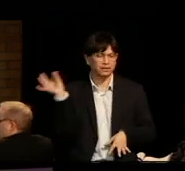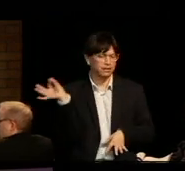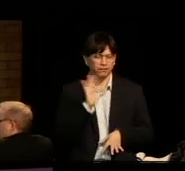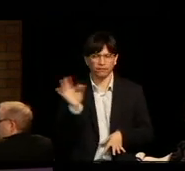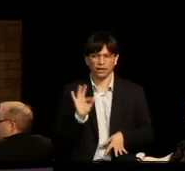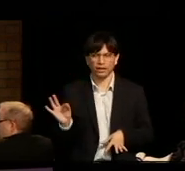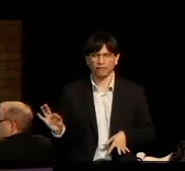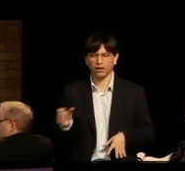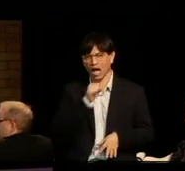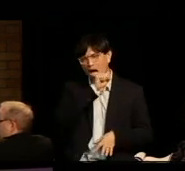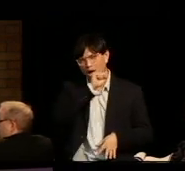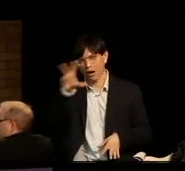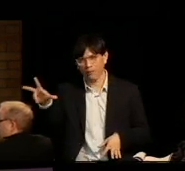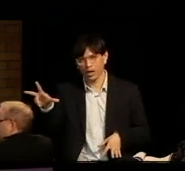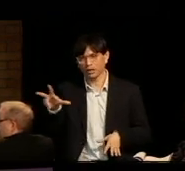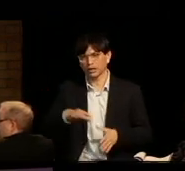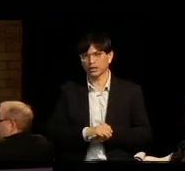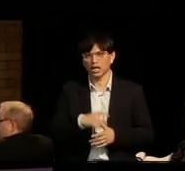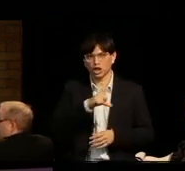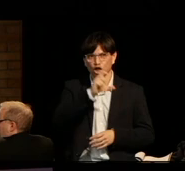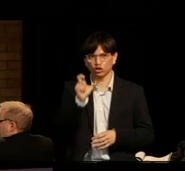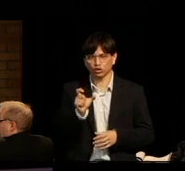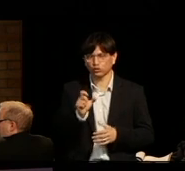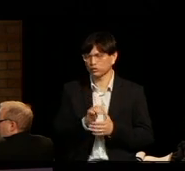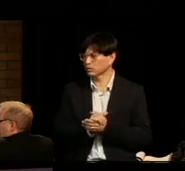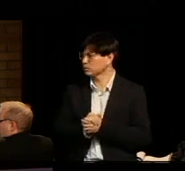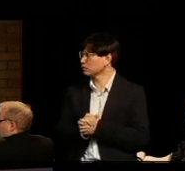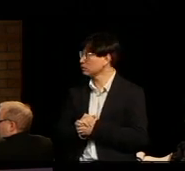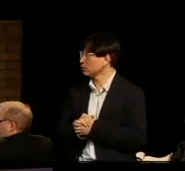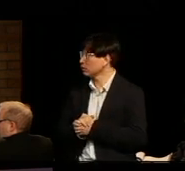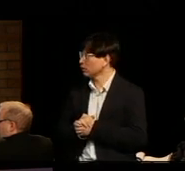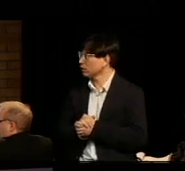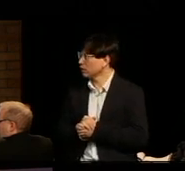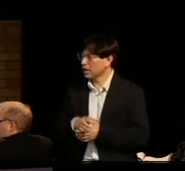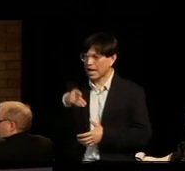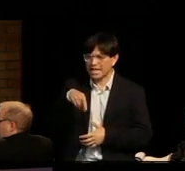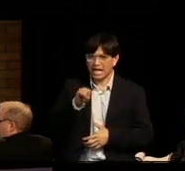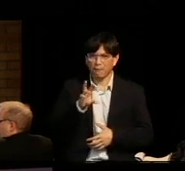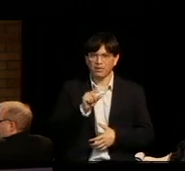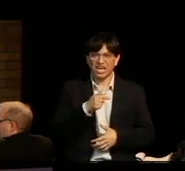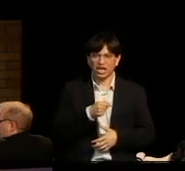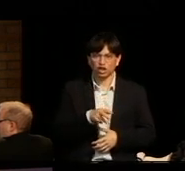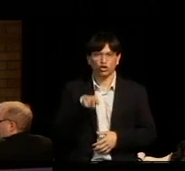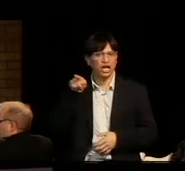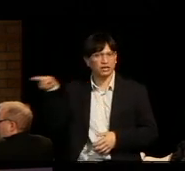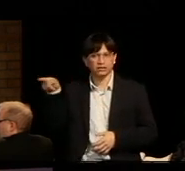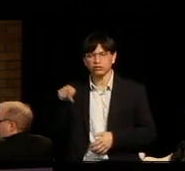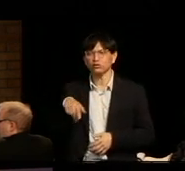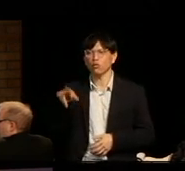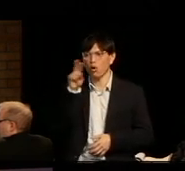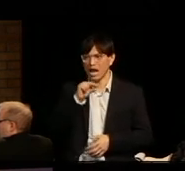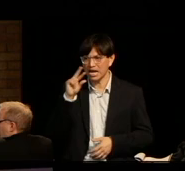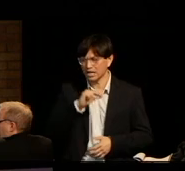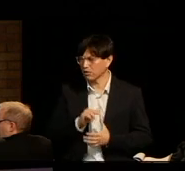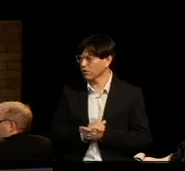l'annuncio che Pietro fa il giorno di pentecoste come sapete viene fatto da Pietro nella sua lingua ma ciascuno dei